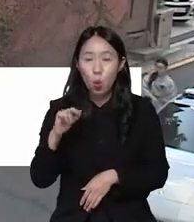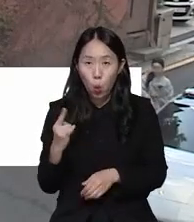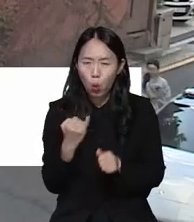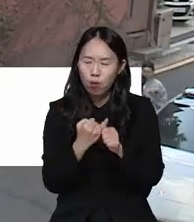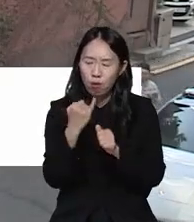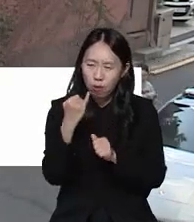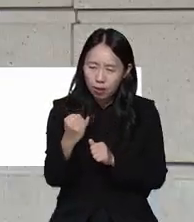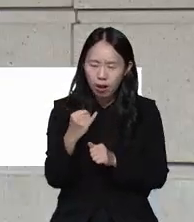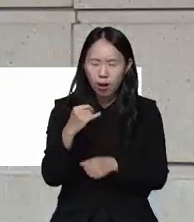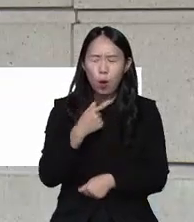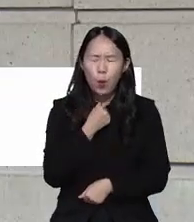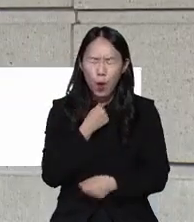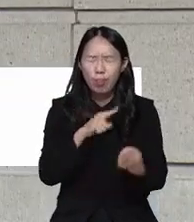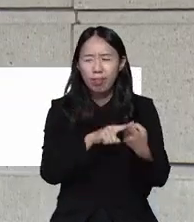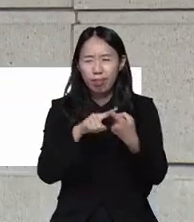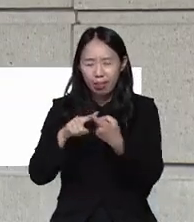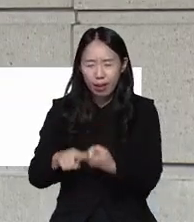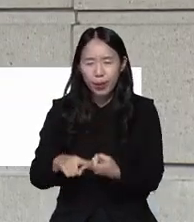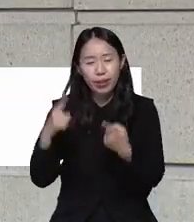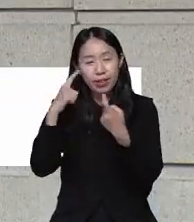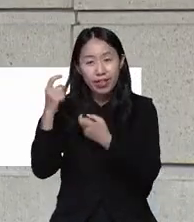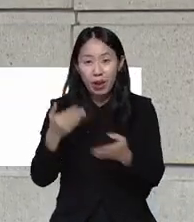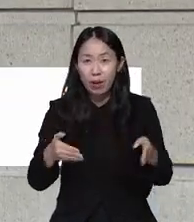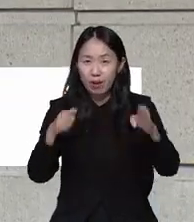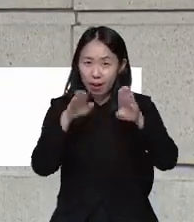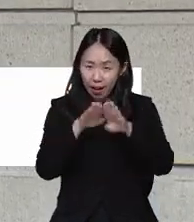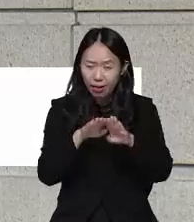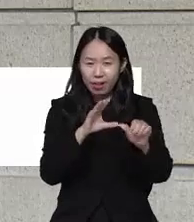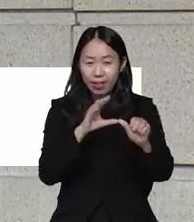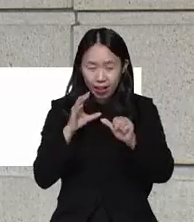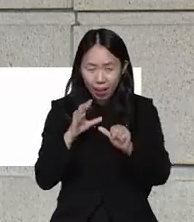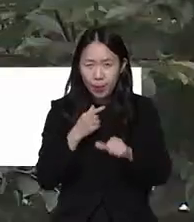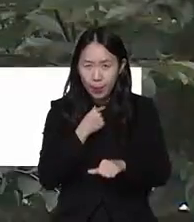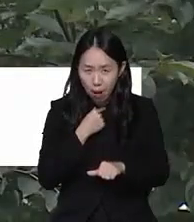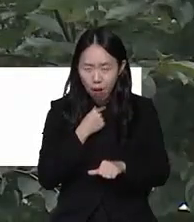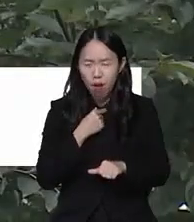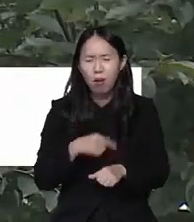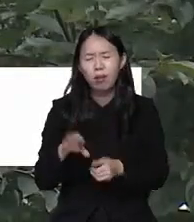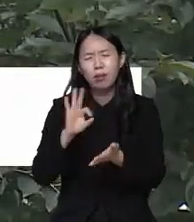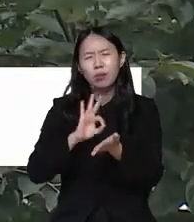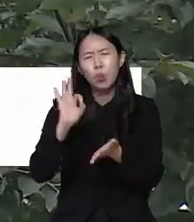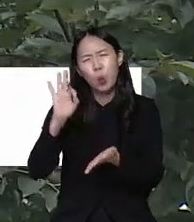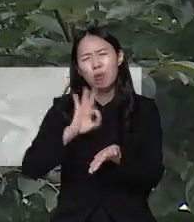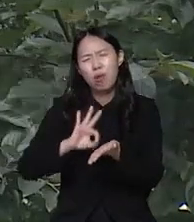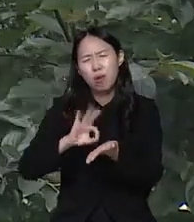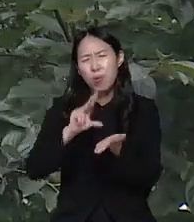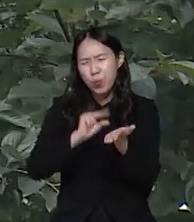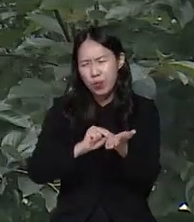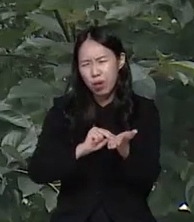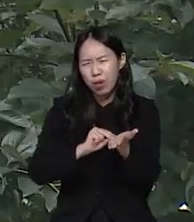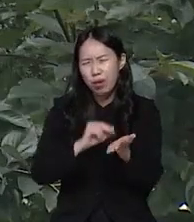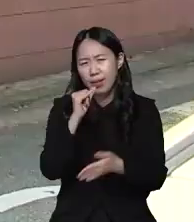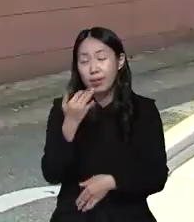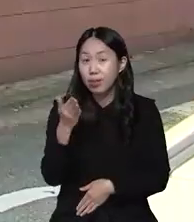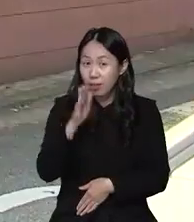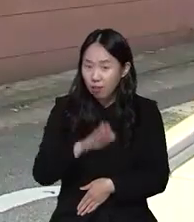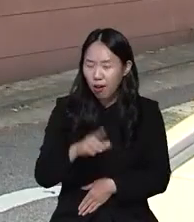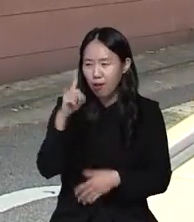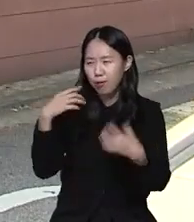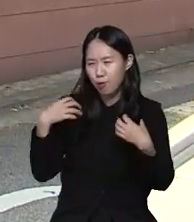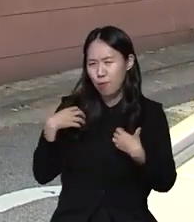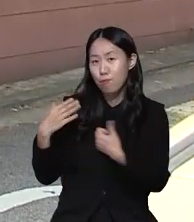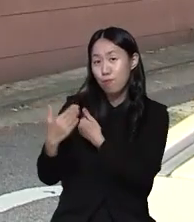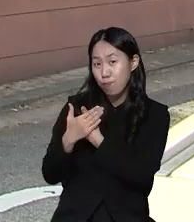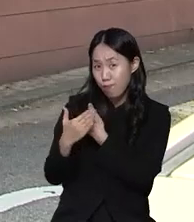기념관으로 활용한다면 운영 자금 등이 문제가 될 수 있는데 정치권에서는 전직 대통령 기념 사업에 대한 국가 지원을 받을